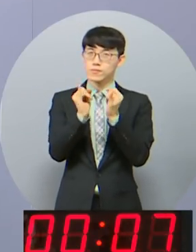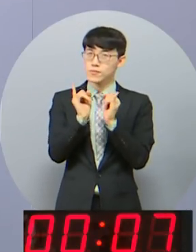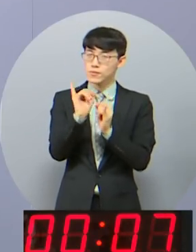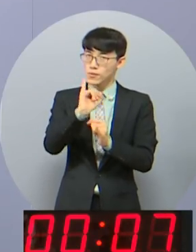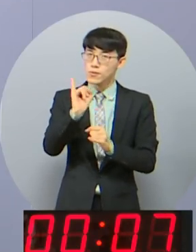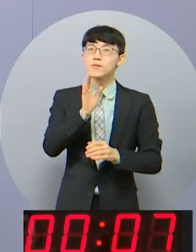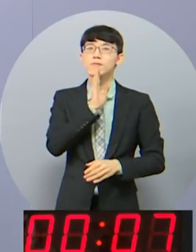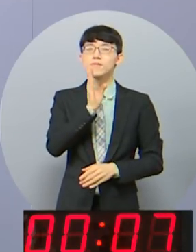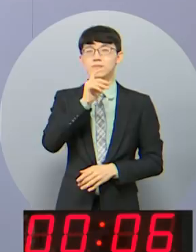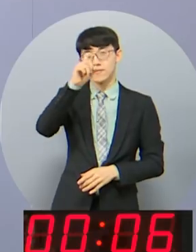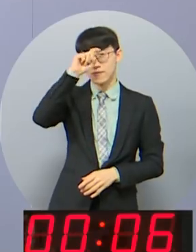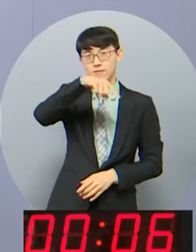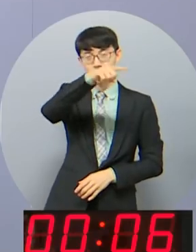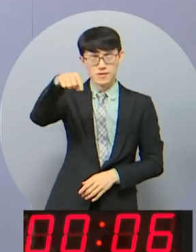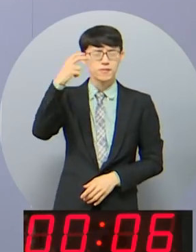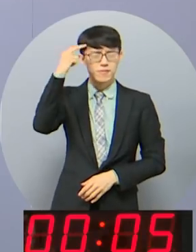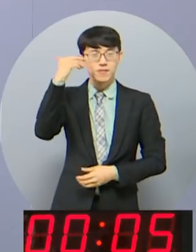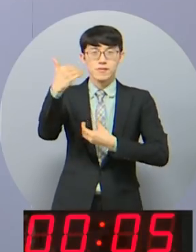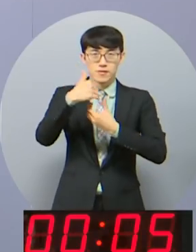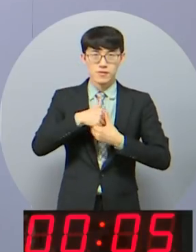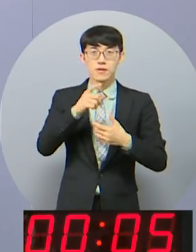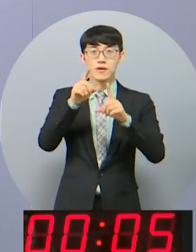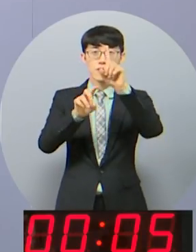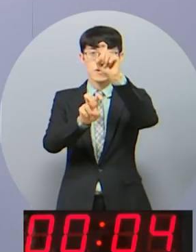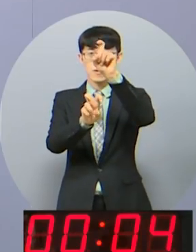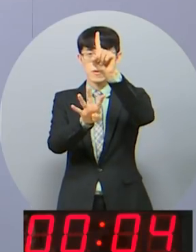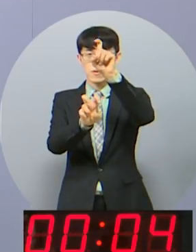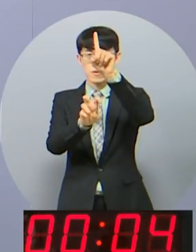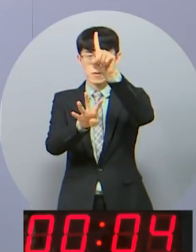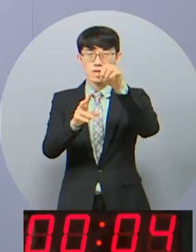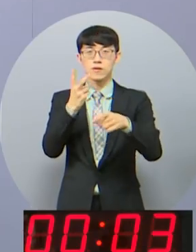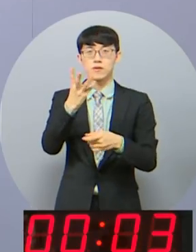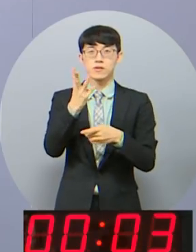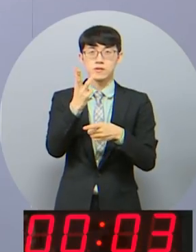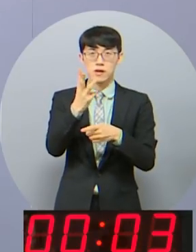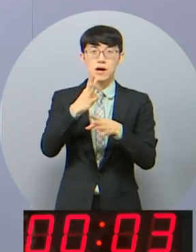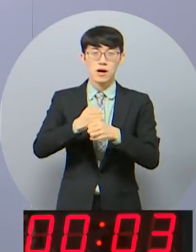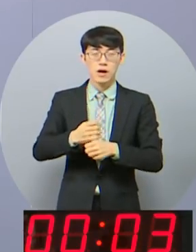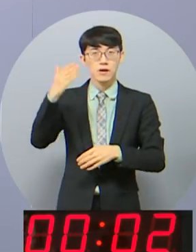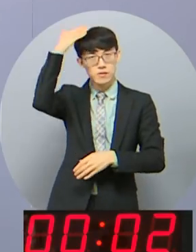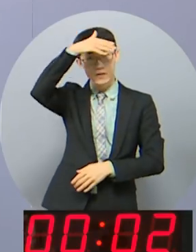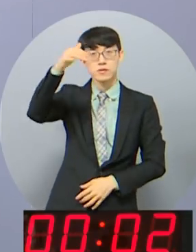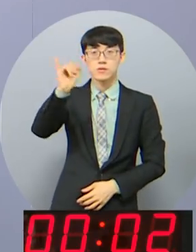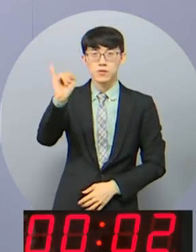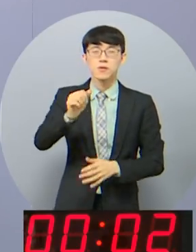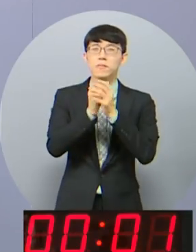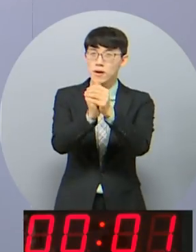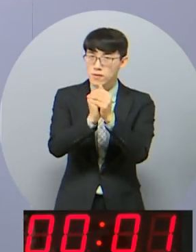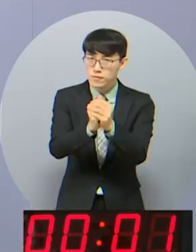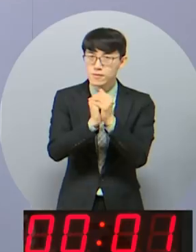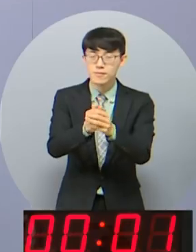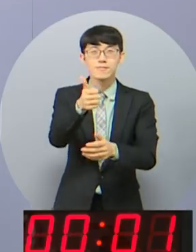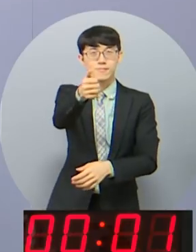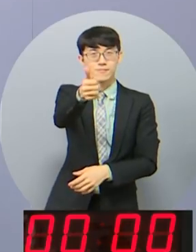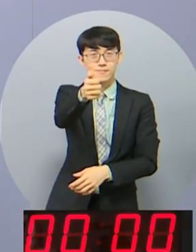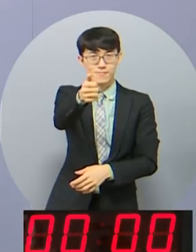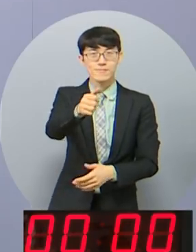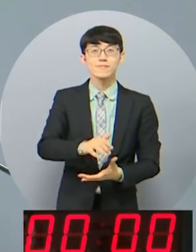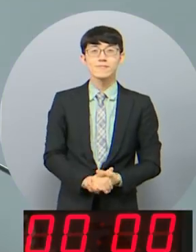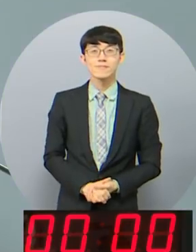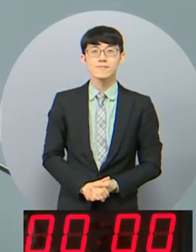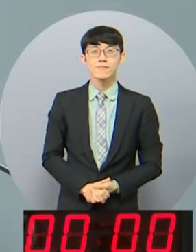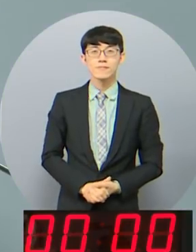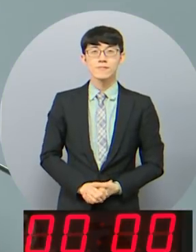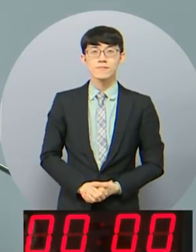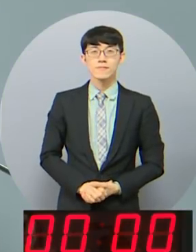请乡亲坚定再支持11月24号3号郑余恩，拜托拜托，感谢感谢。